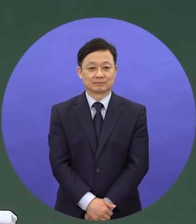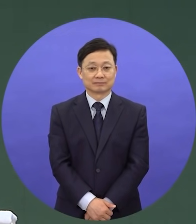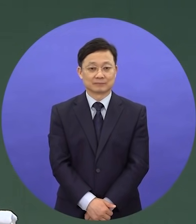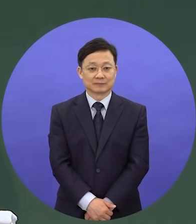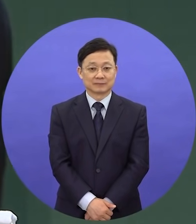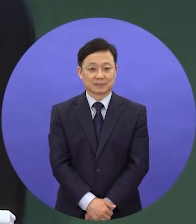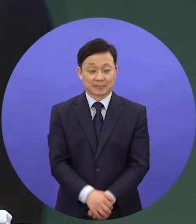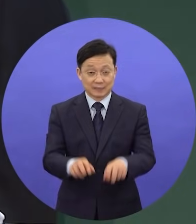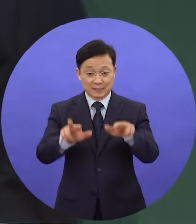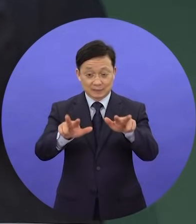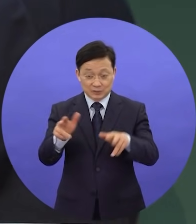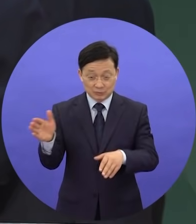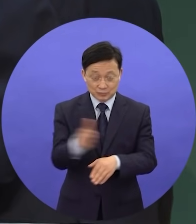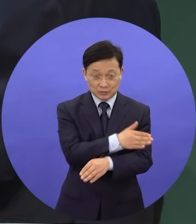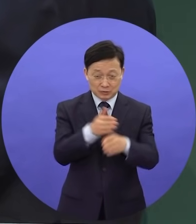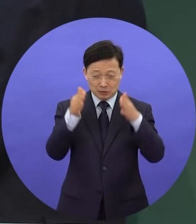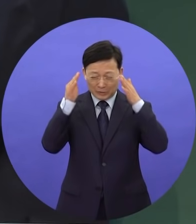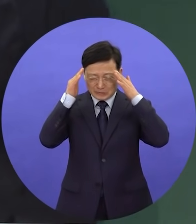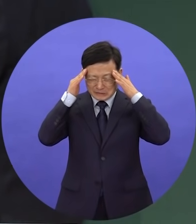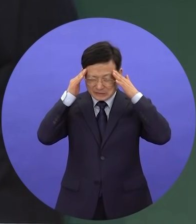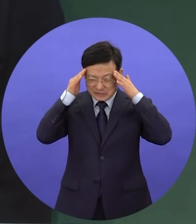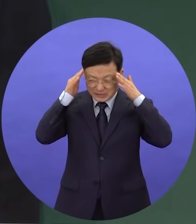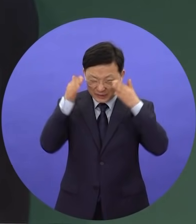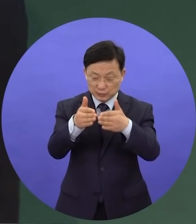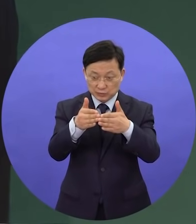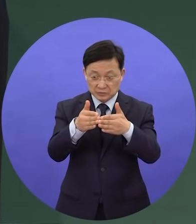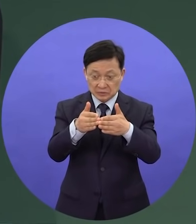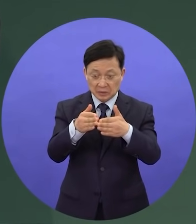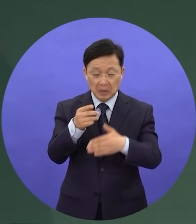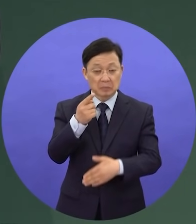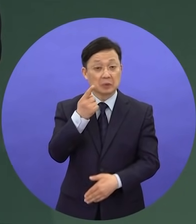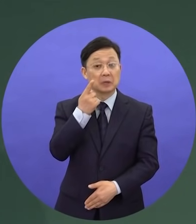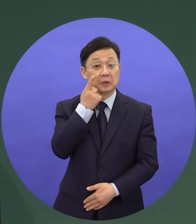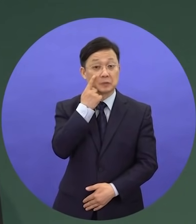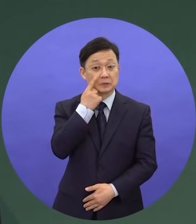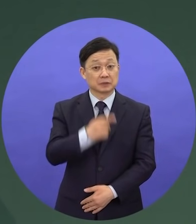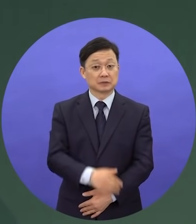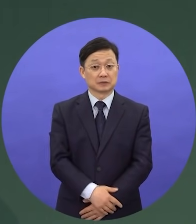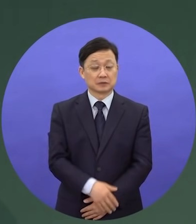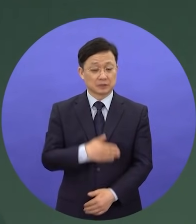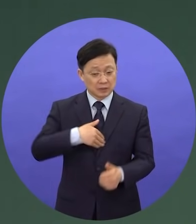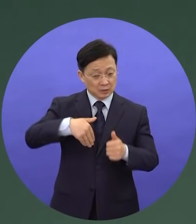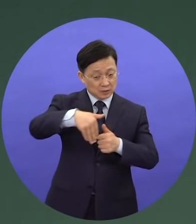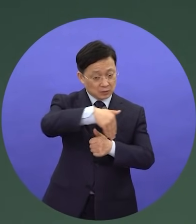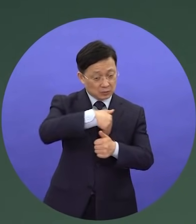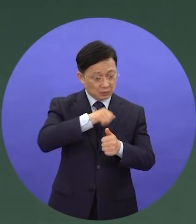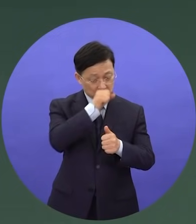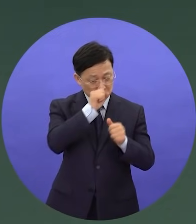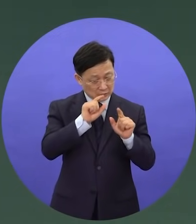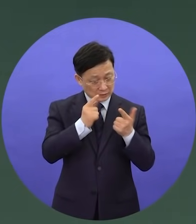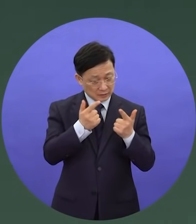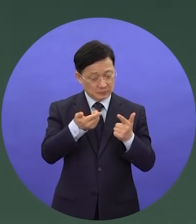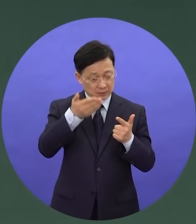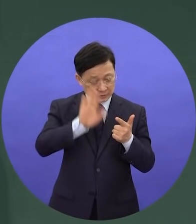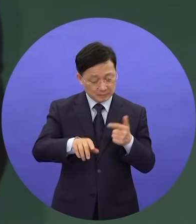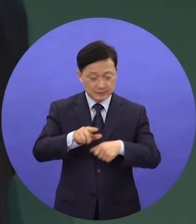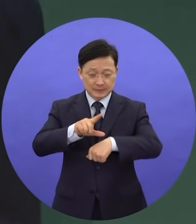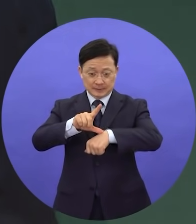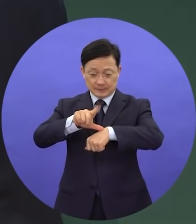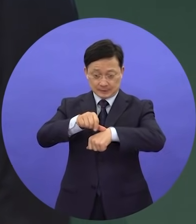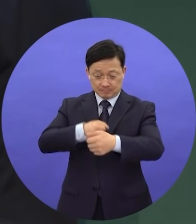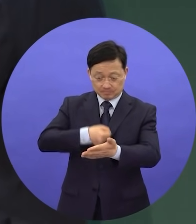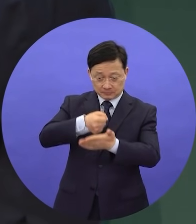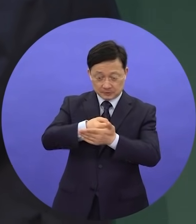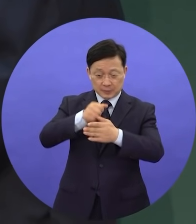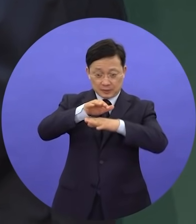집중을 시작하세요. What must you begin with this? Begin concentrating. 형편이 안 되는 분들은 시간을 정해놓고 이렇게 하시면 되고요. If you're not in a